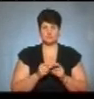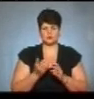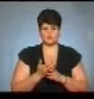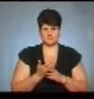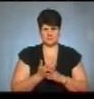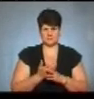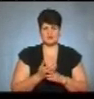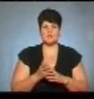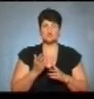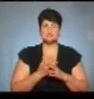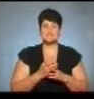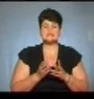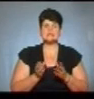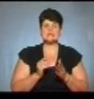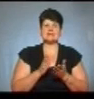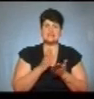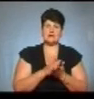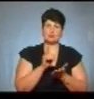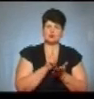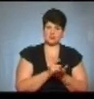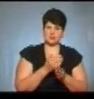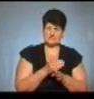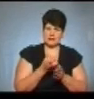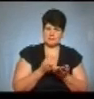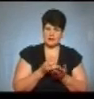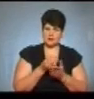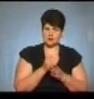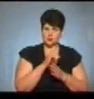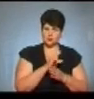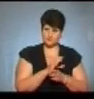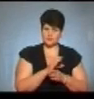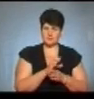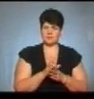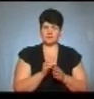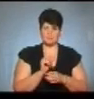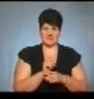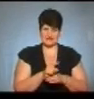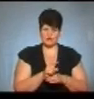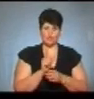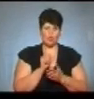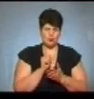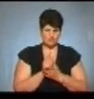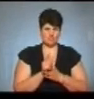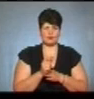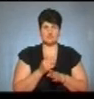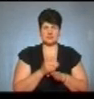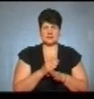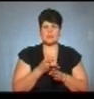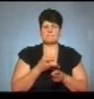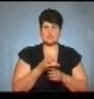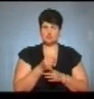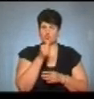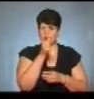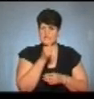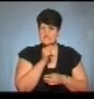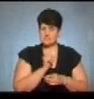субсидія. Субсидія складається з обов'язкової частки платежу. При розрахунку, при призначенні обов'язкової частки платежу в